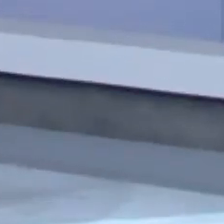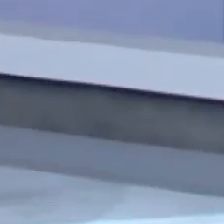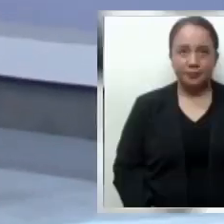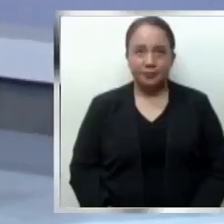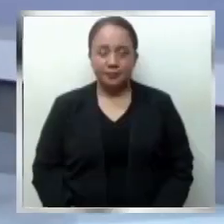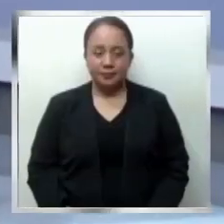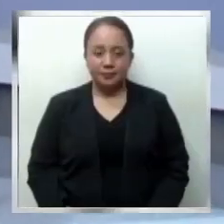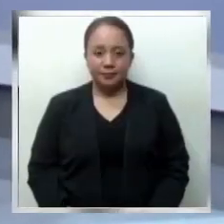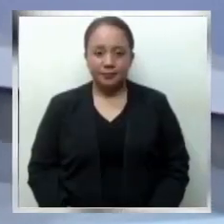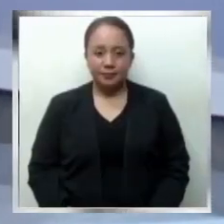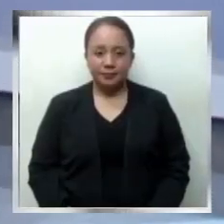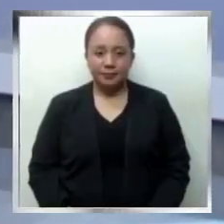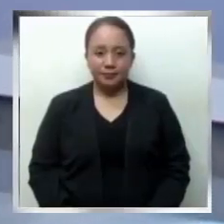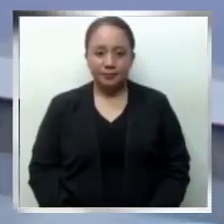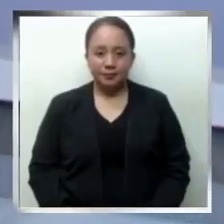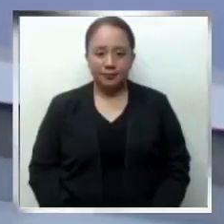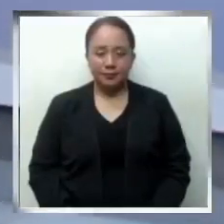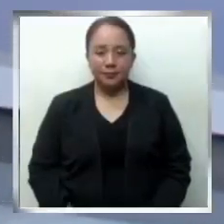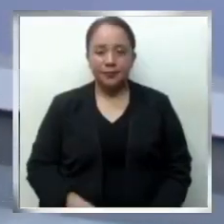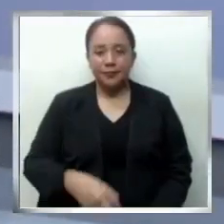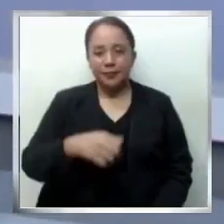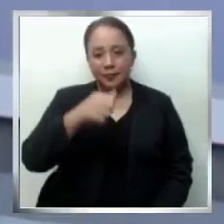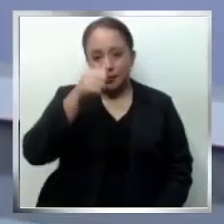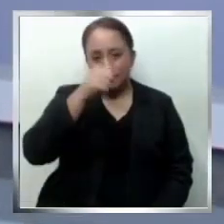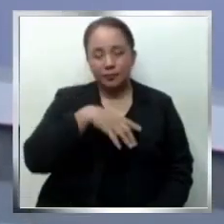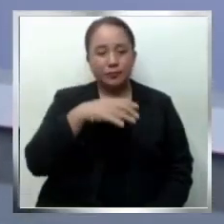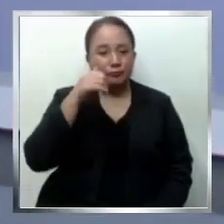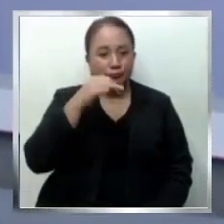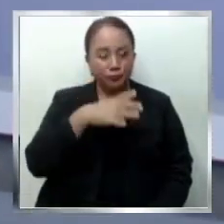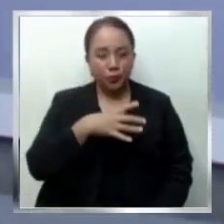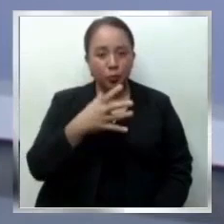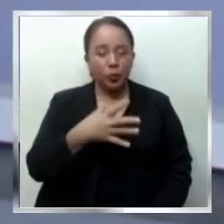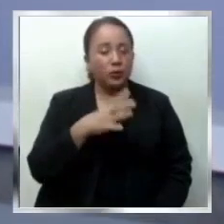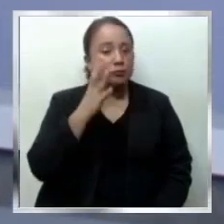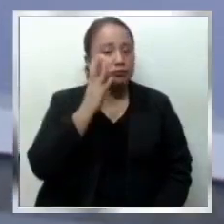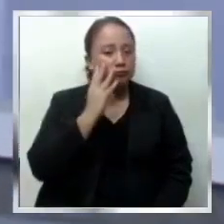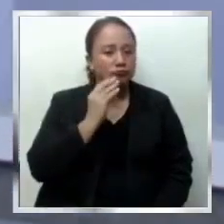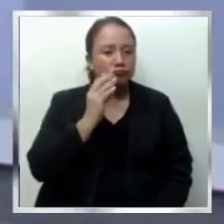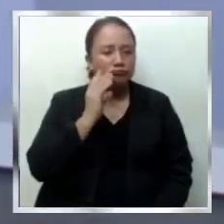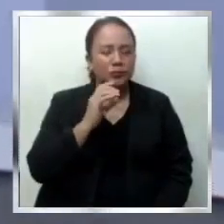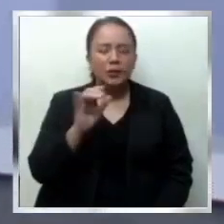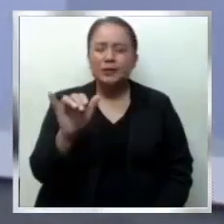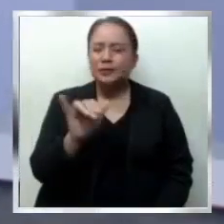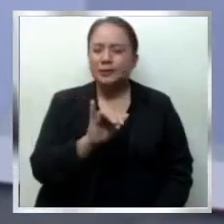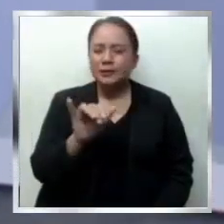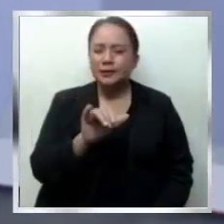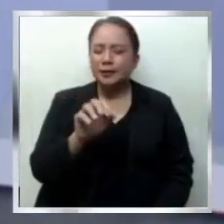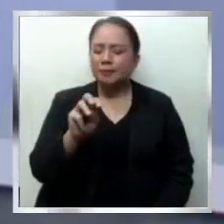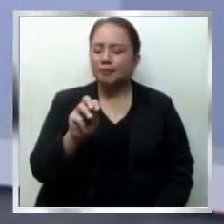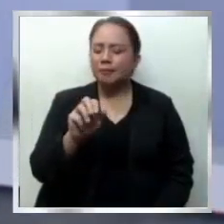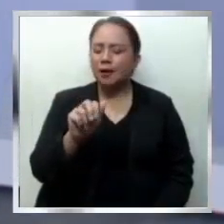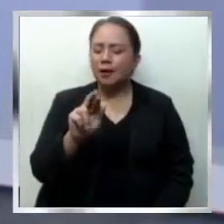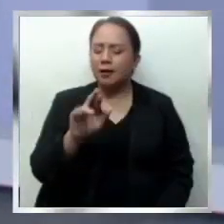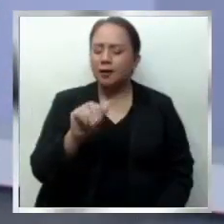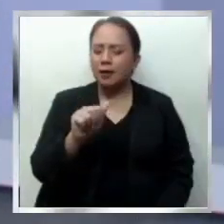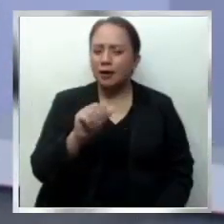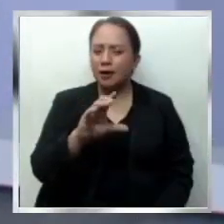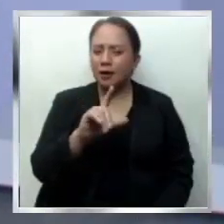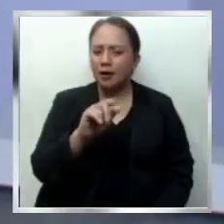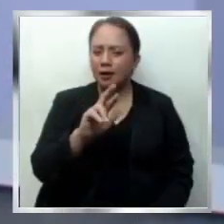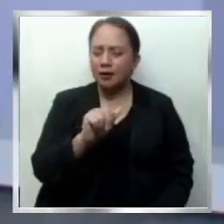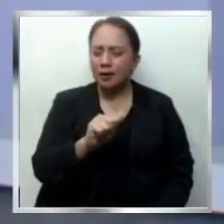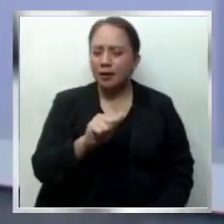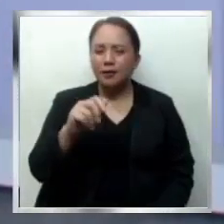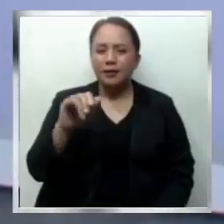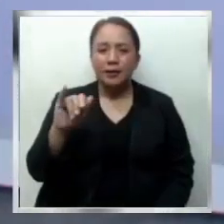Mga binibini at Ginoo, gusto niyo bang maranasan ang mala Maria Clara at Ibarra Fields? Pwede yang subukan sa isang lugar sa Maynila